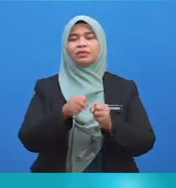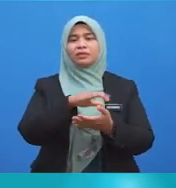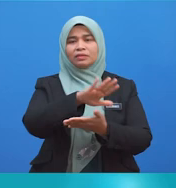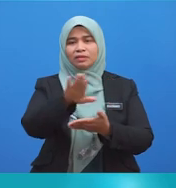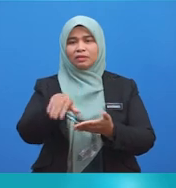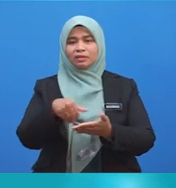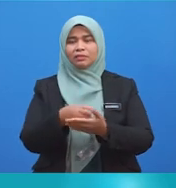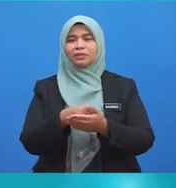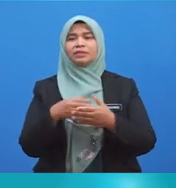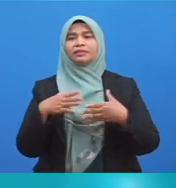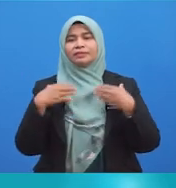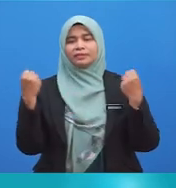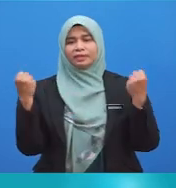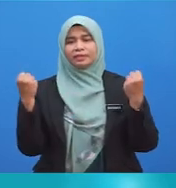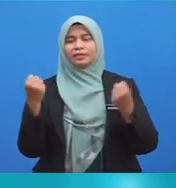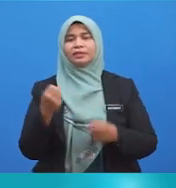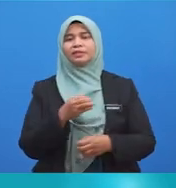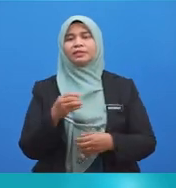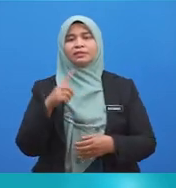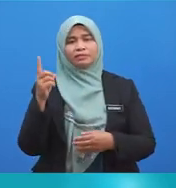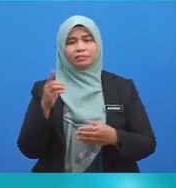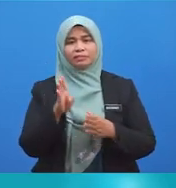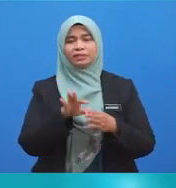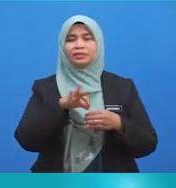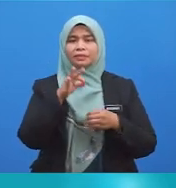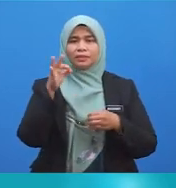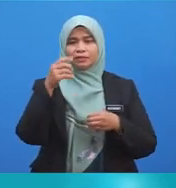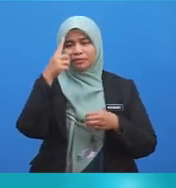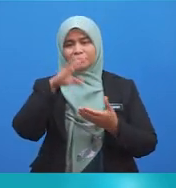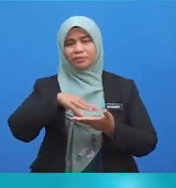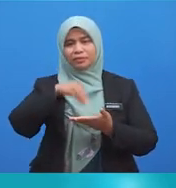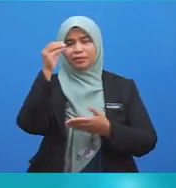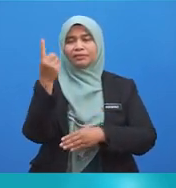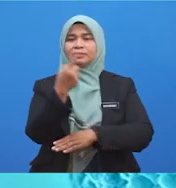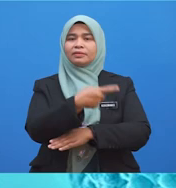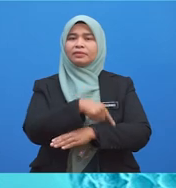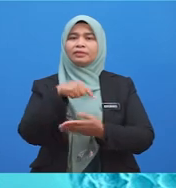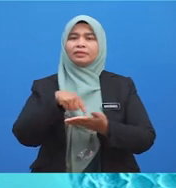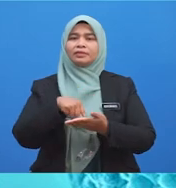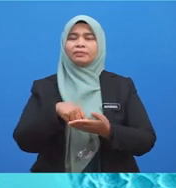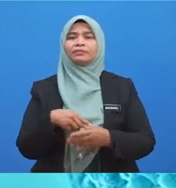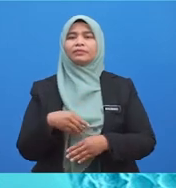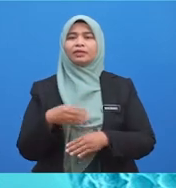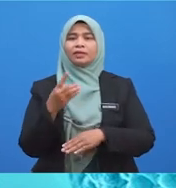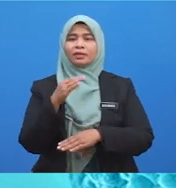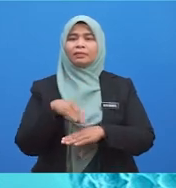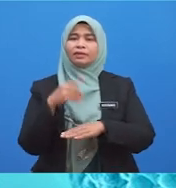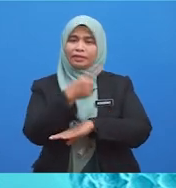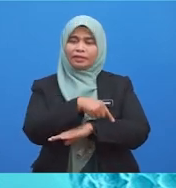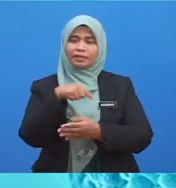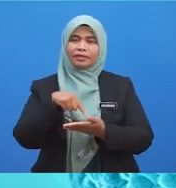berada dalam keadaan yang sihat serta bersemangat untuk belajar pada hari ini. Pada hari ini,